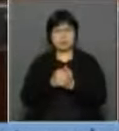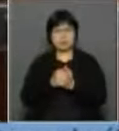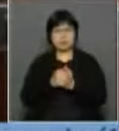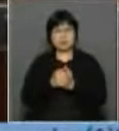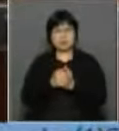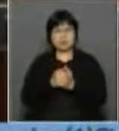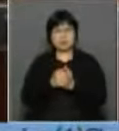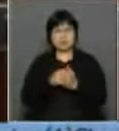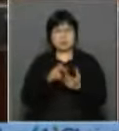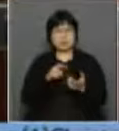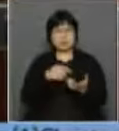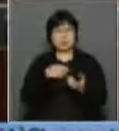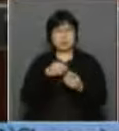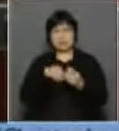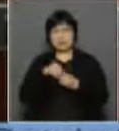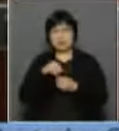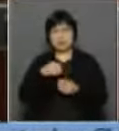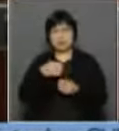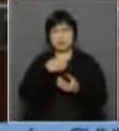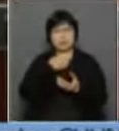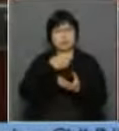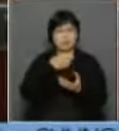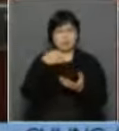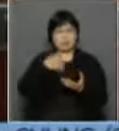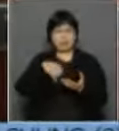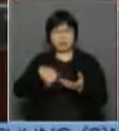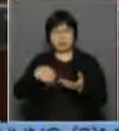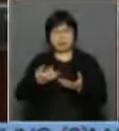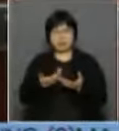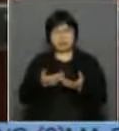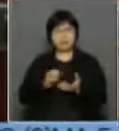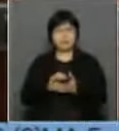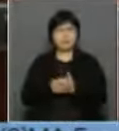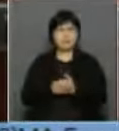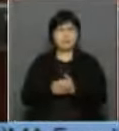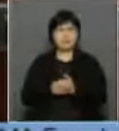十個坑，冚嚟冚去都冚唔掂。